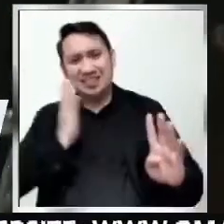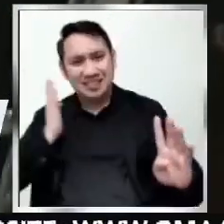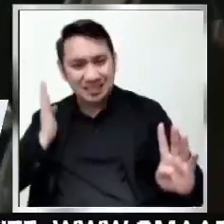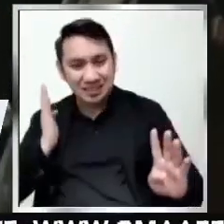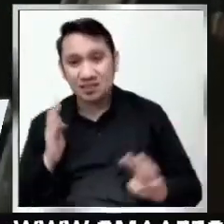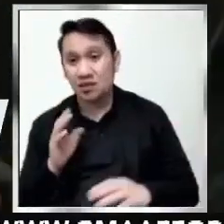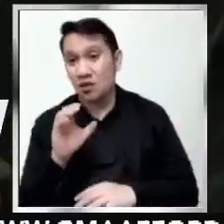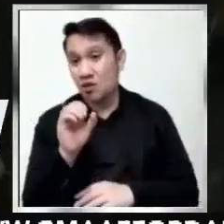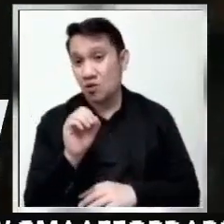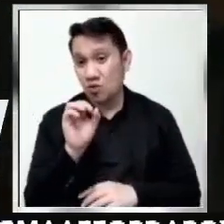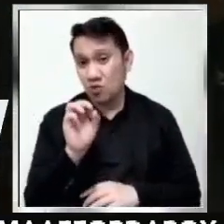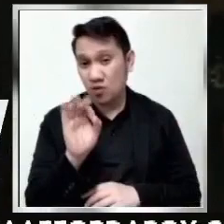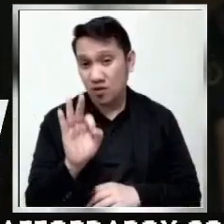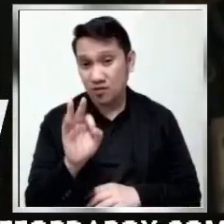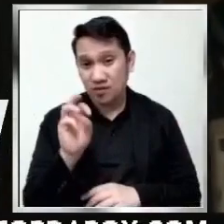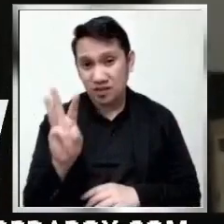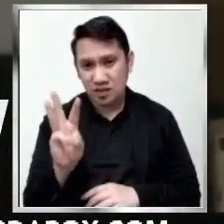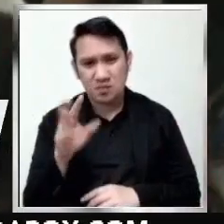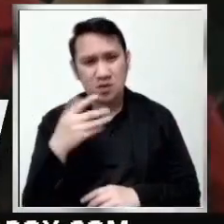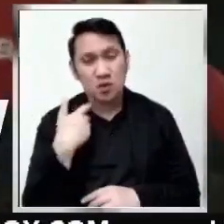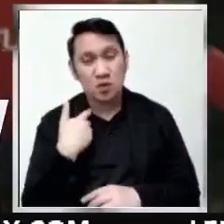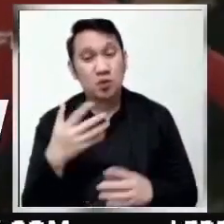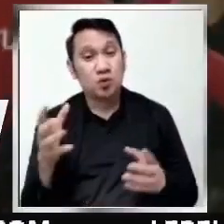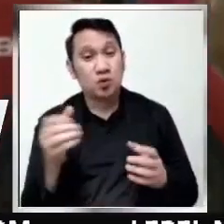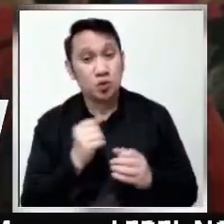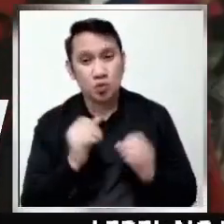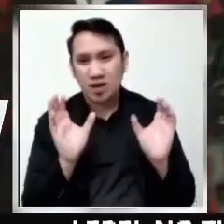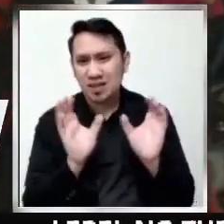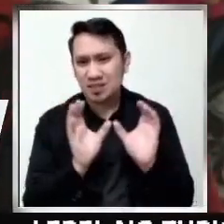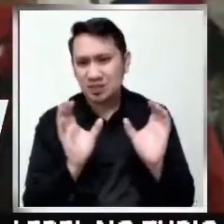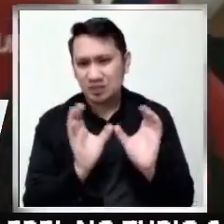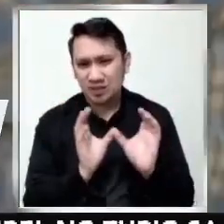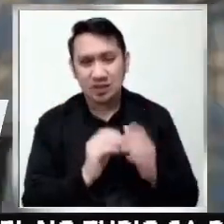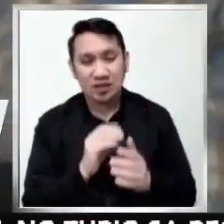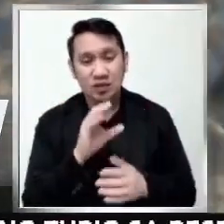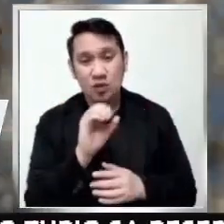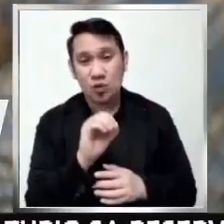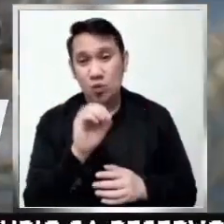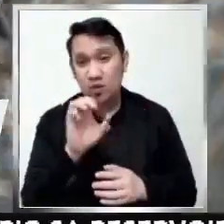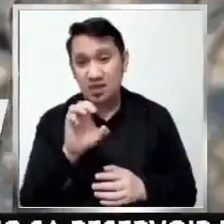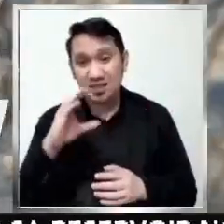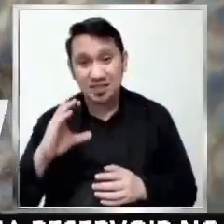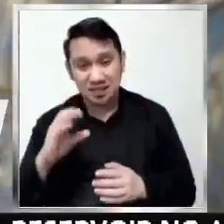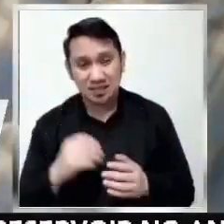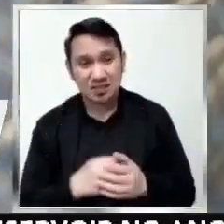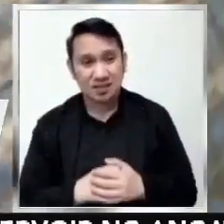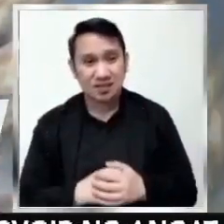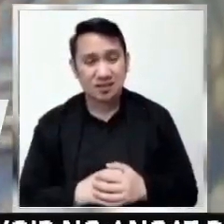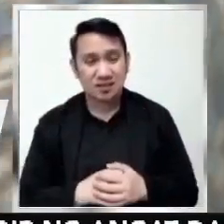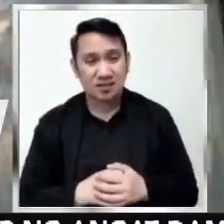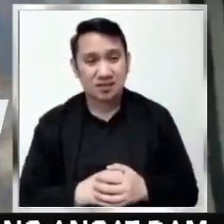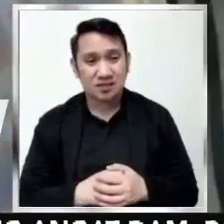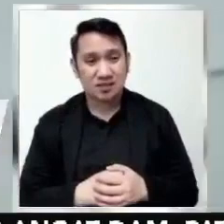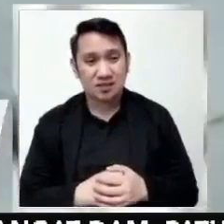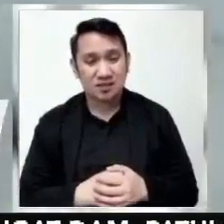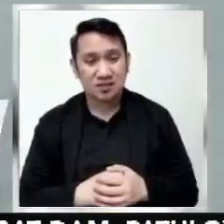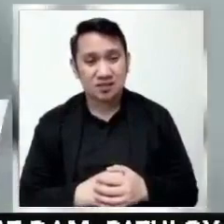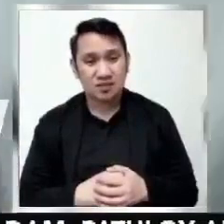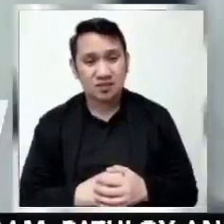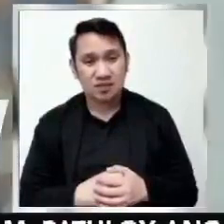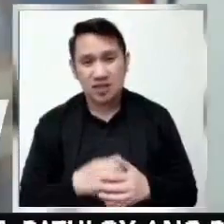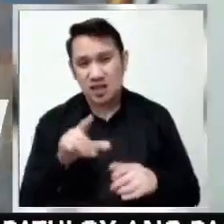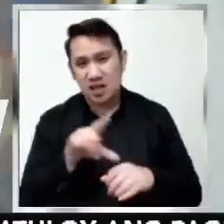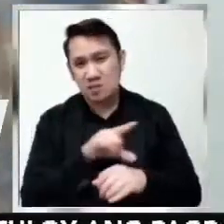na kumukuha ng Overseas Employment Certificate o OEC. Nakapila na doon sa dulo, wala namang kaano. Dumating